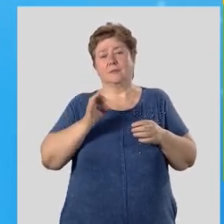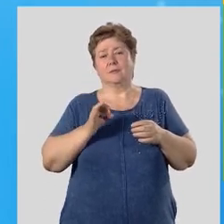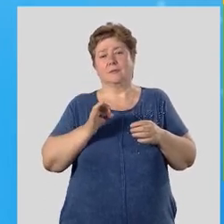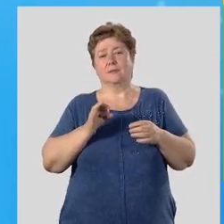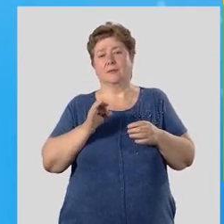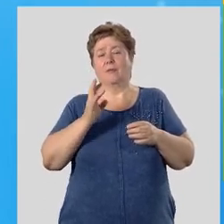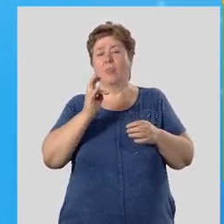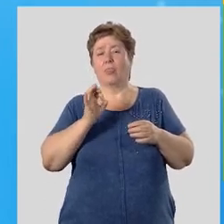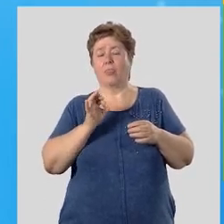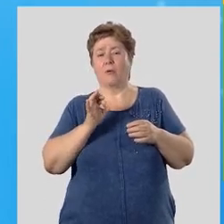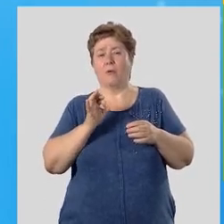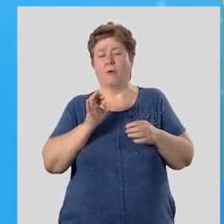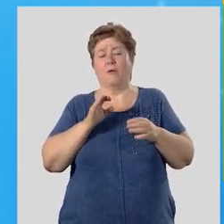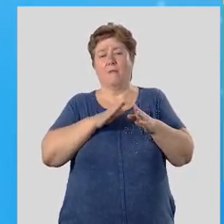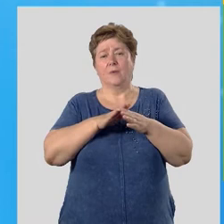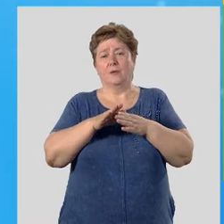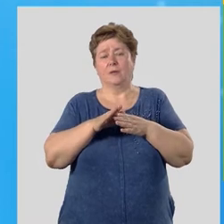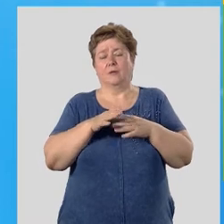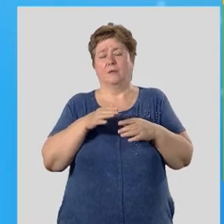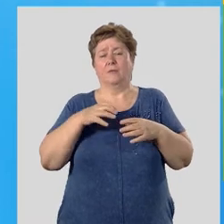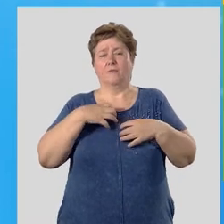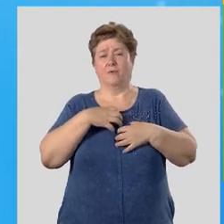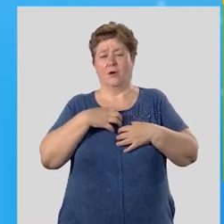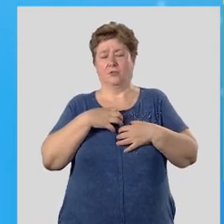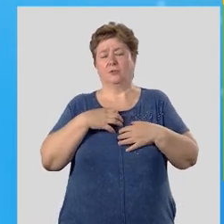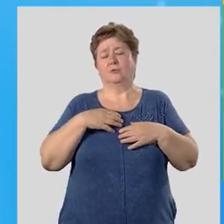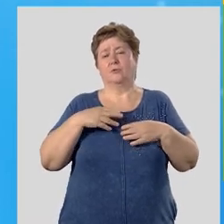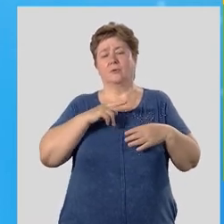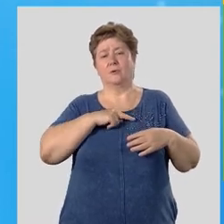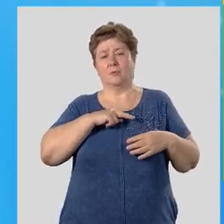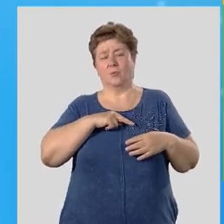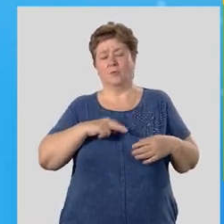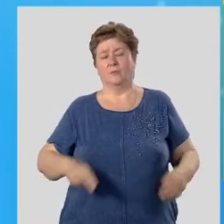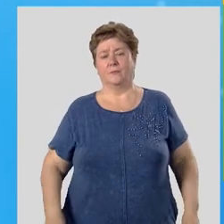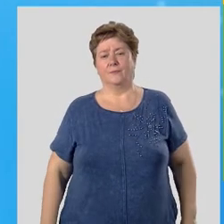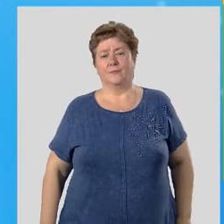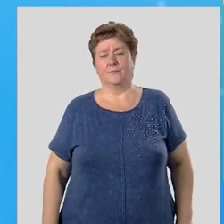0,2%, но они выполняют очень важные функции.